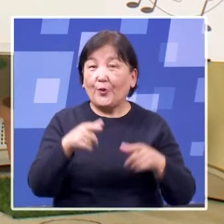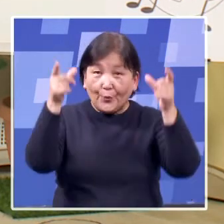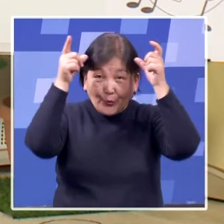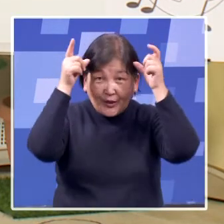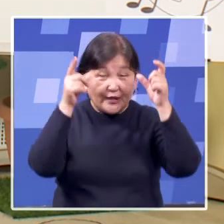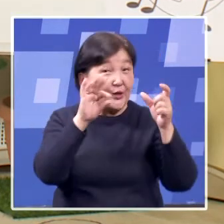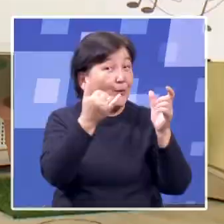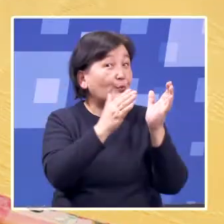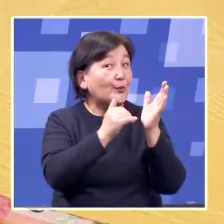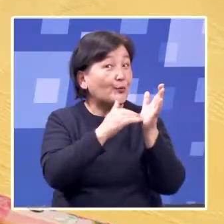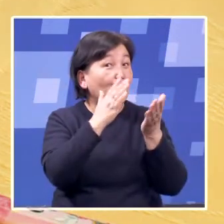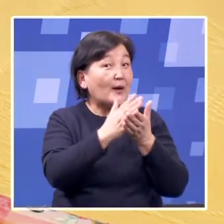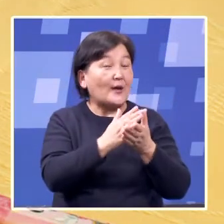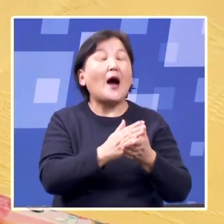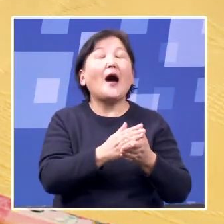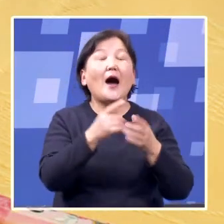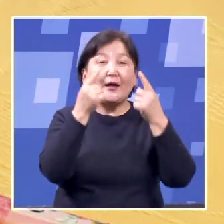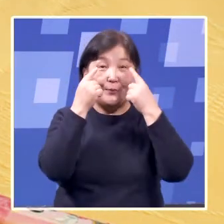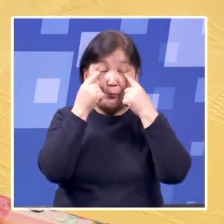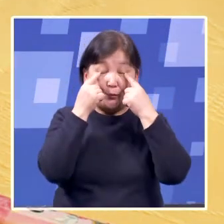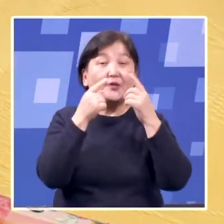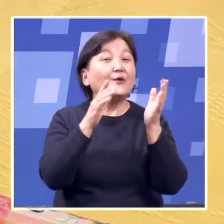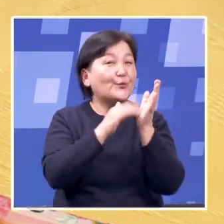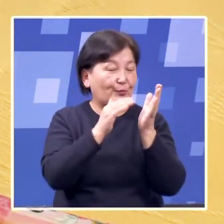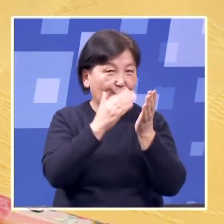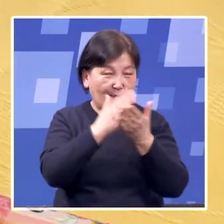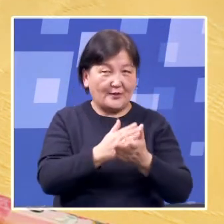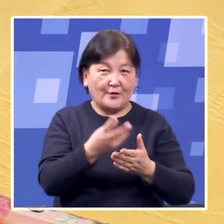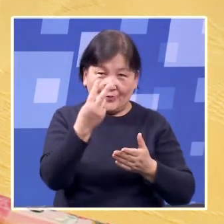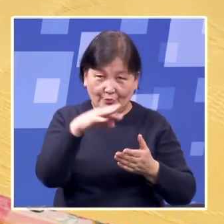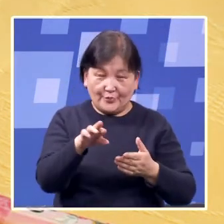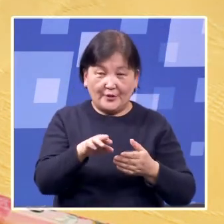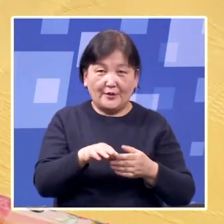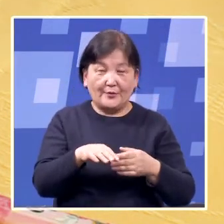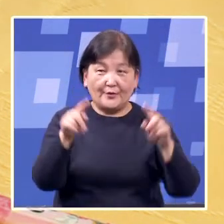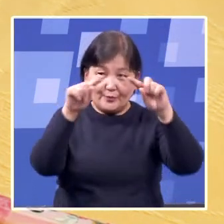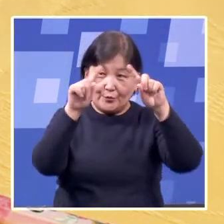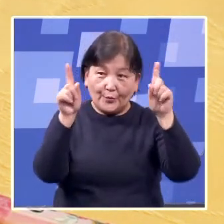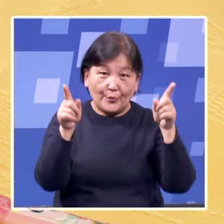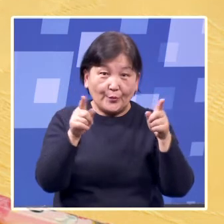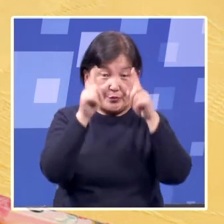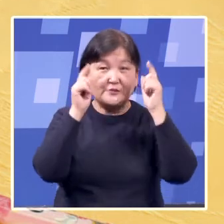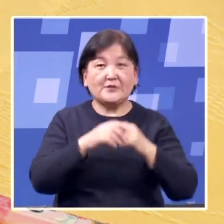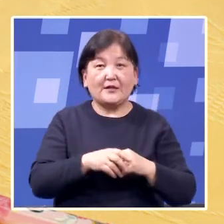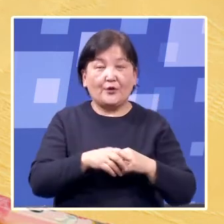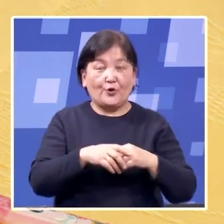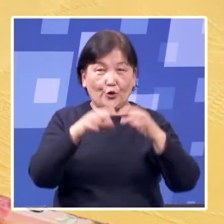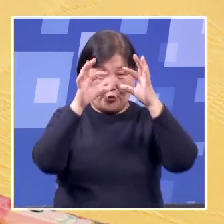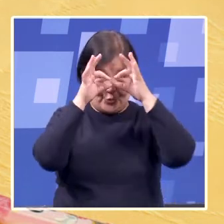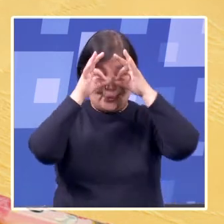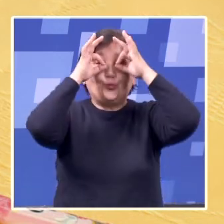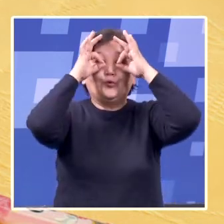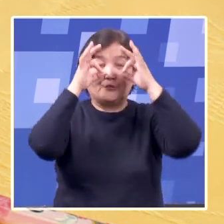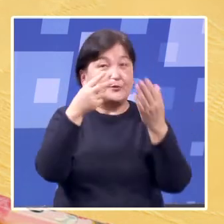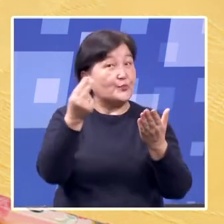Нүд туту байна тийм үү? За, нүдийн дугуй төрсээр хоёр нүд зурчлаа. За,